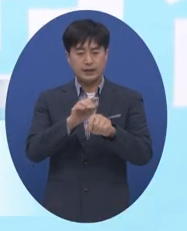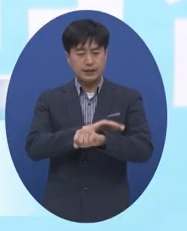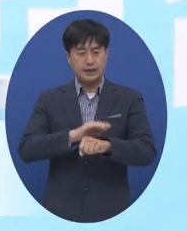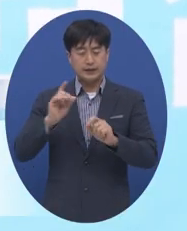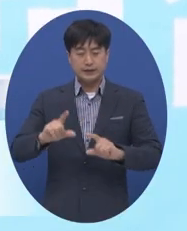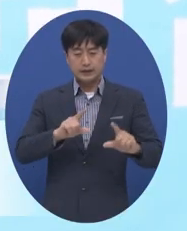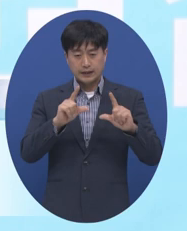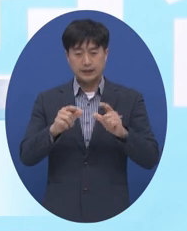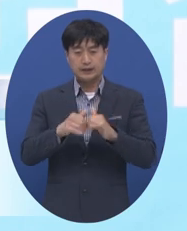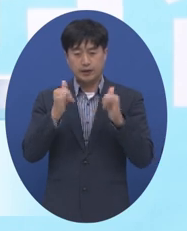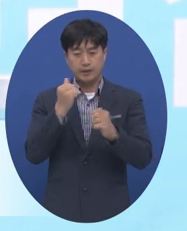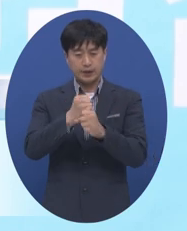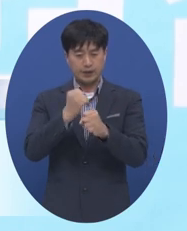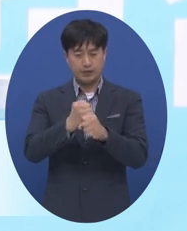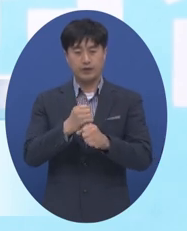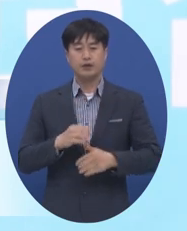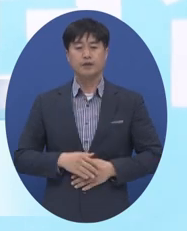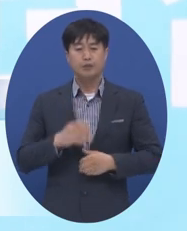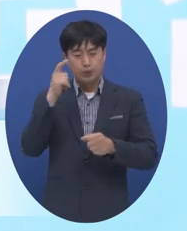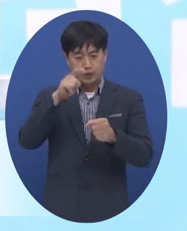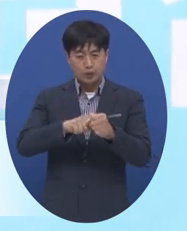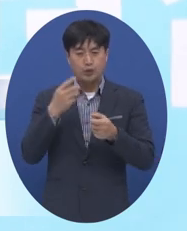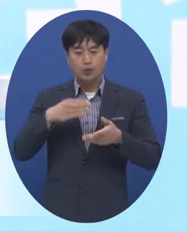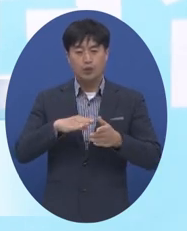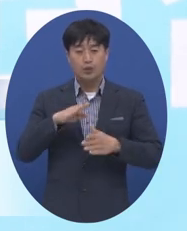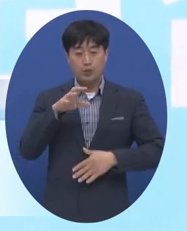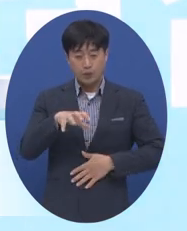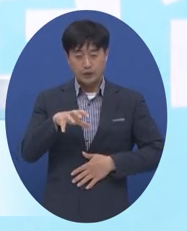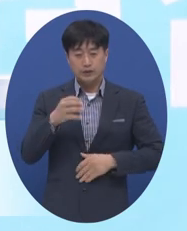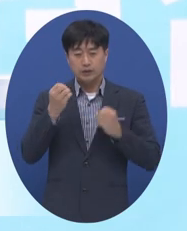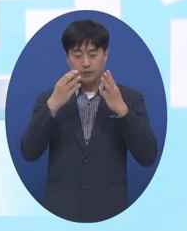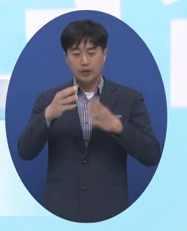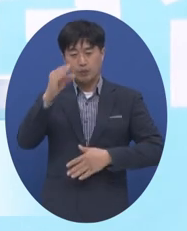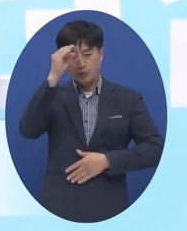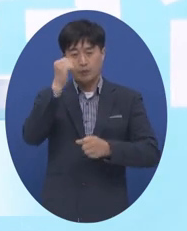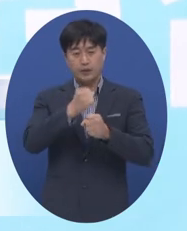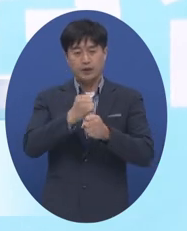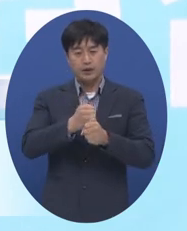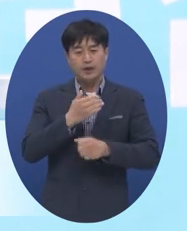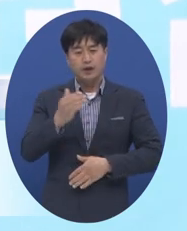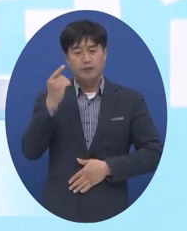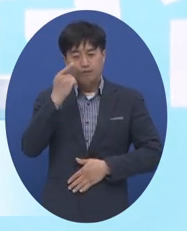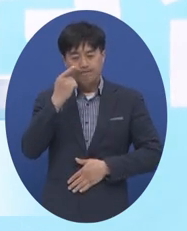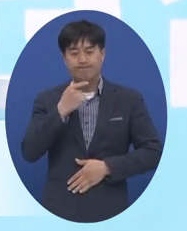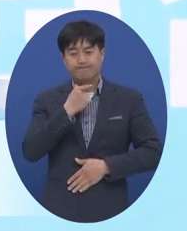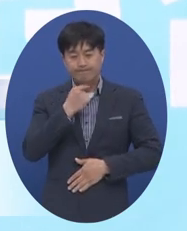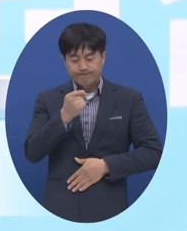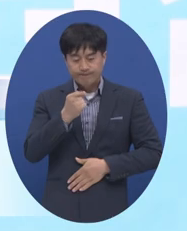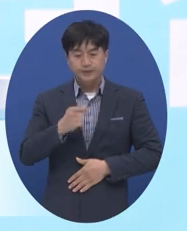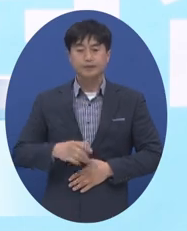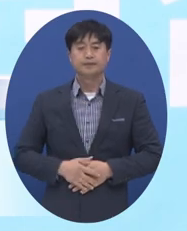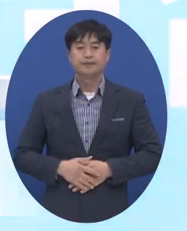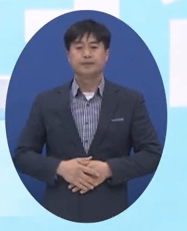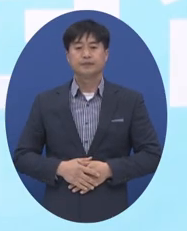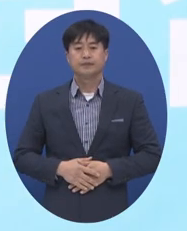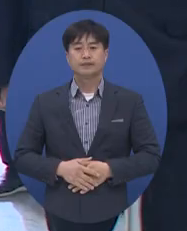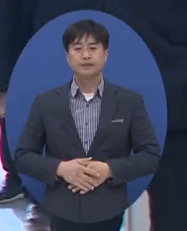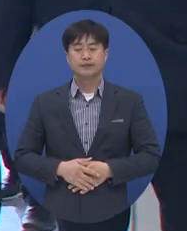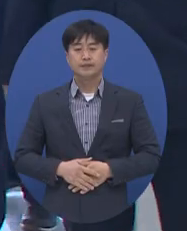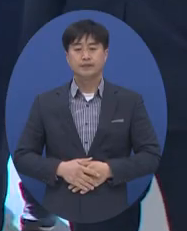잘 사는 사회를 만들기 위한 것입니다. 우리 경기도에서 새롭게 모범을 좀 만들어 가보려고